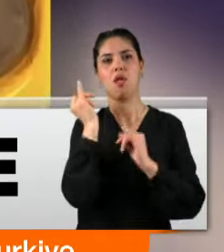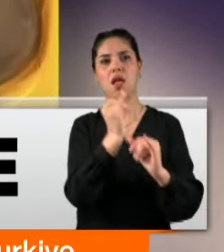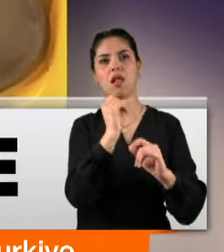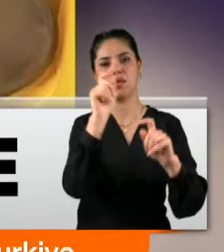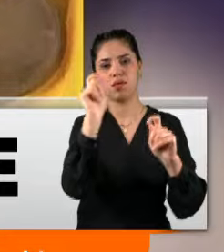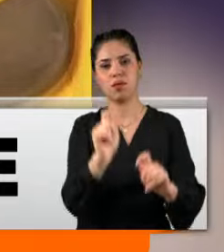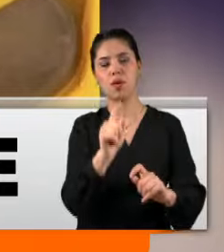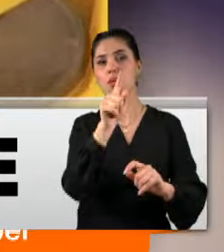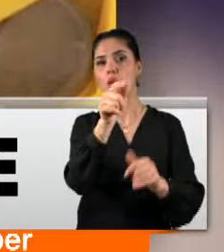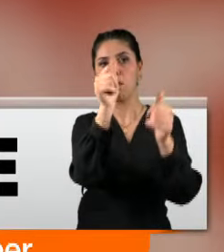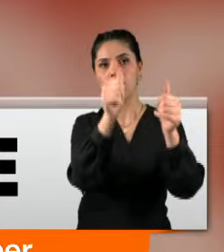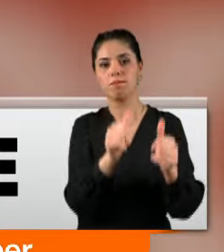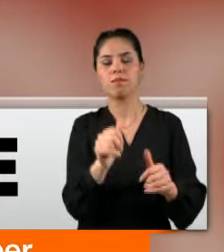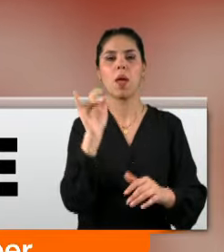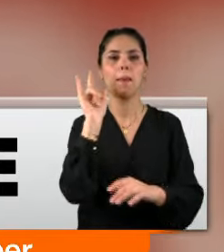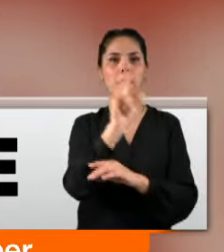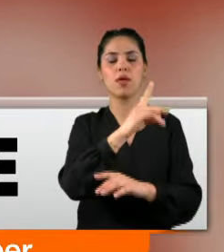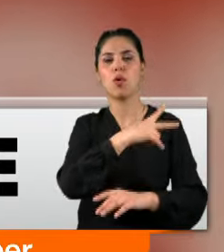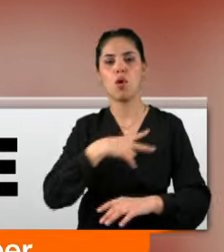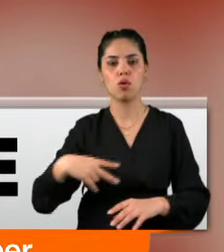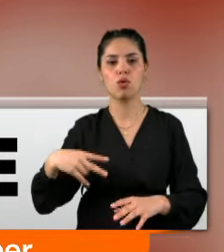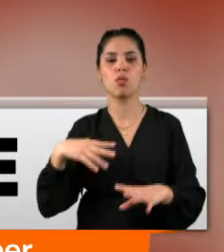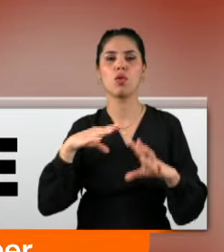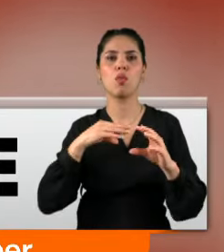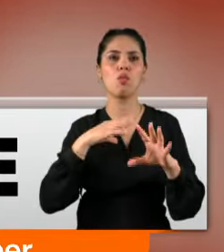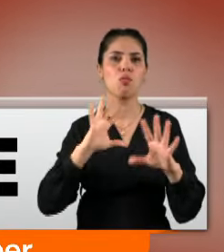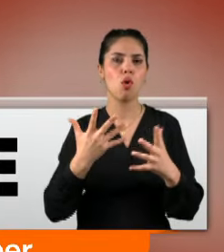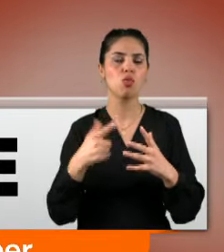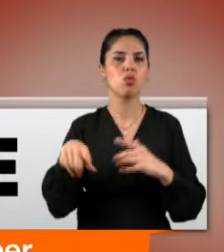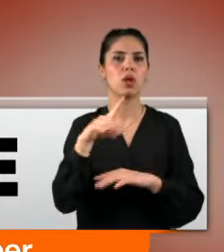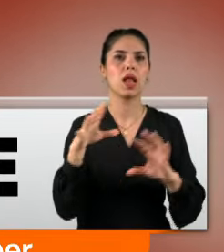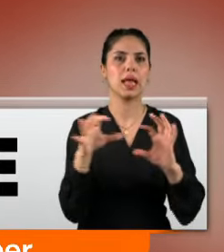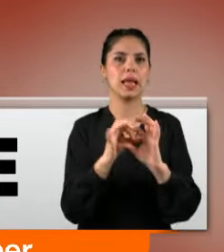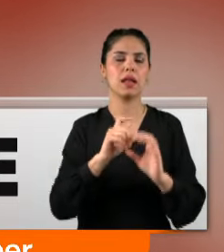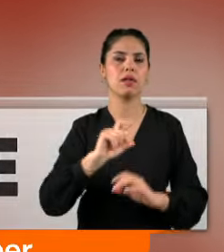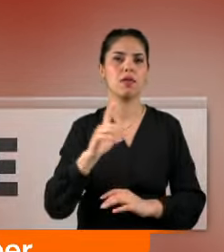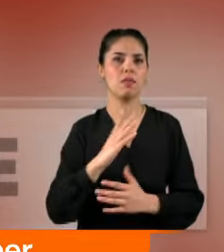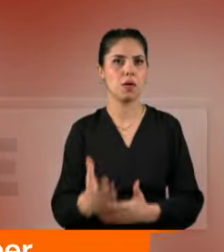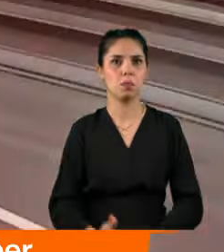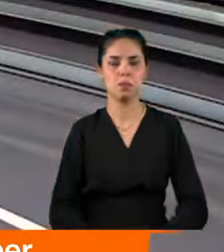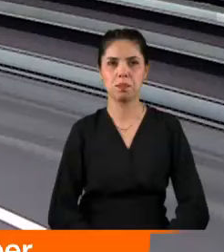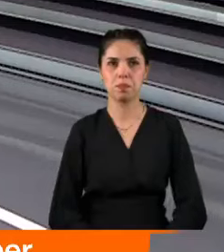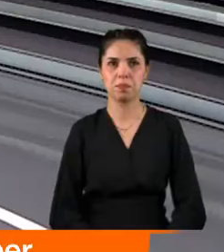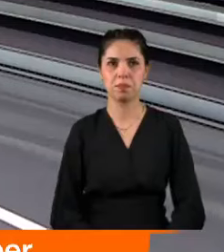O çıkartmalarda metro ve otobüslerde yaşanan arızalara göndermede bulunuldu.